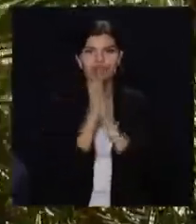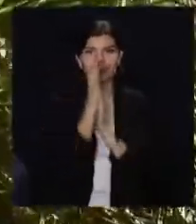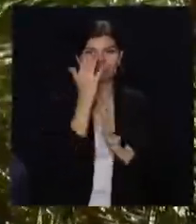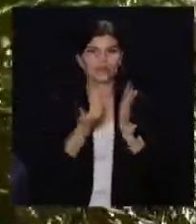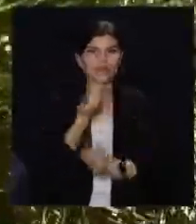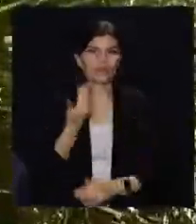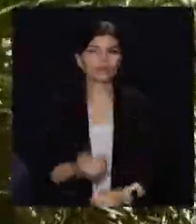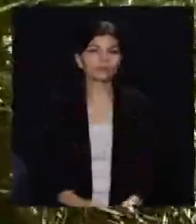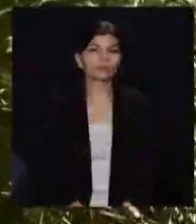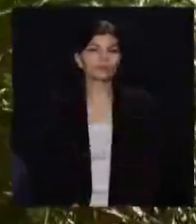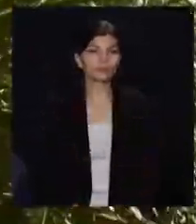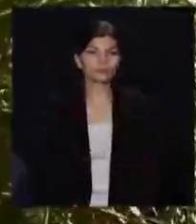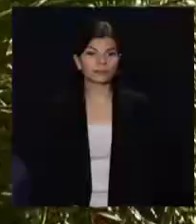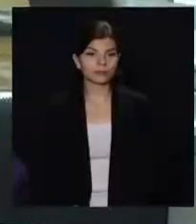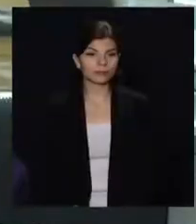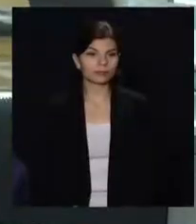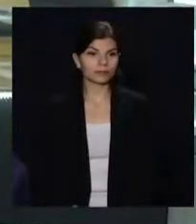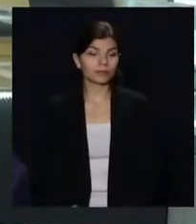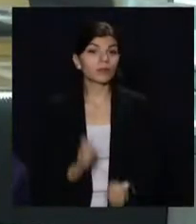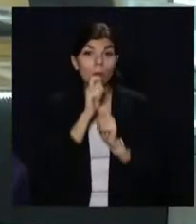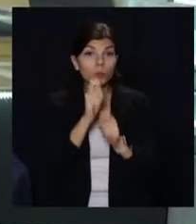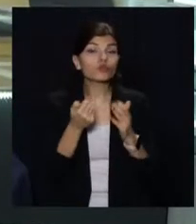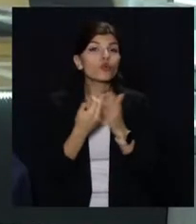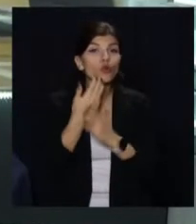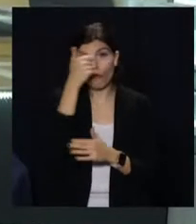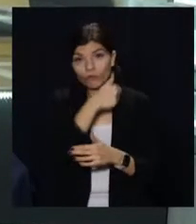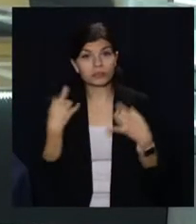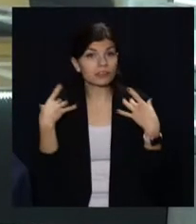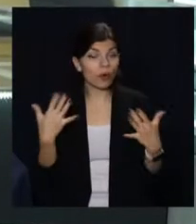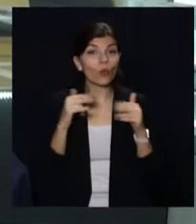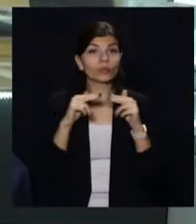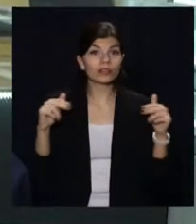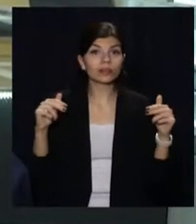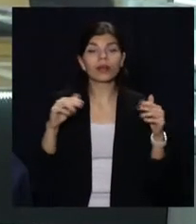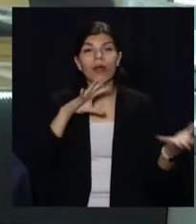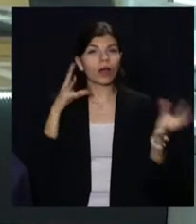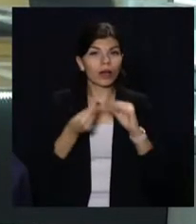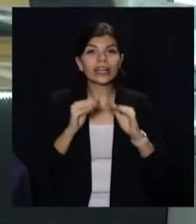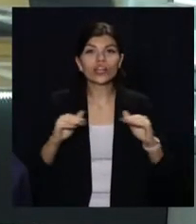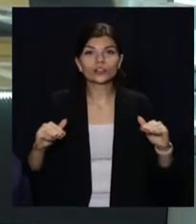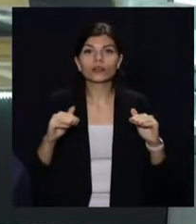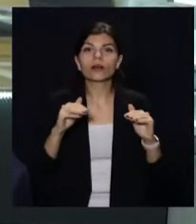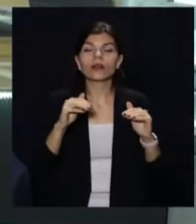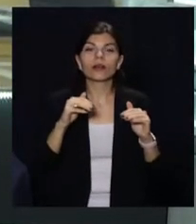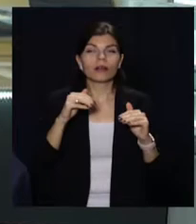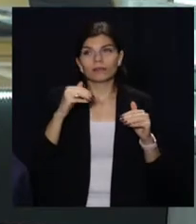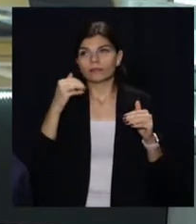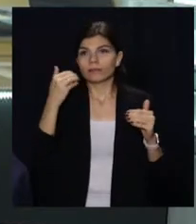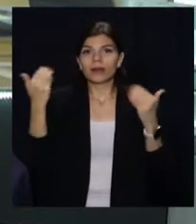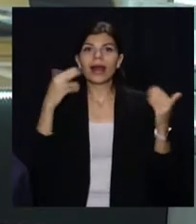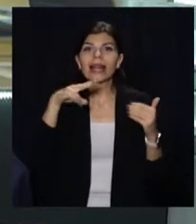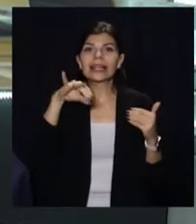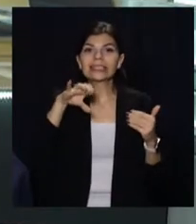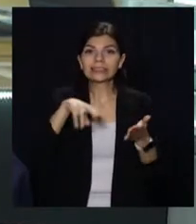News, телеканал «Відкритий». Подарунки до новорічних свят. У Дніпрі підбили підсумки дитячого творчого конкурсу «Лист